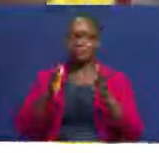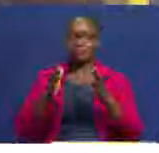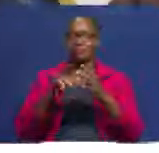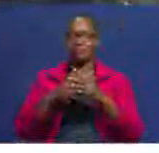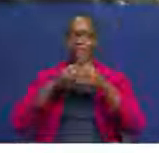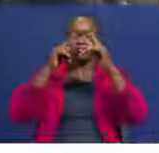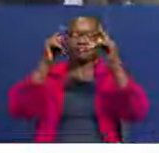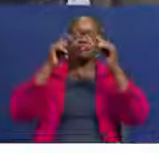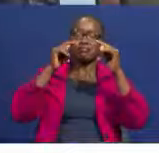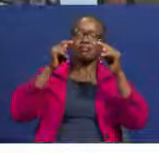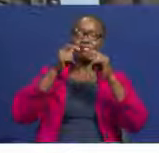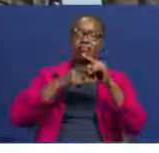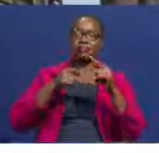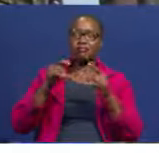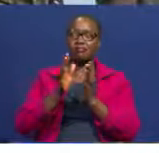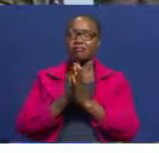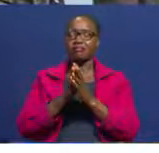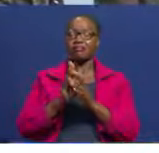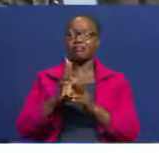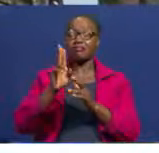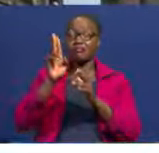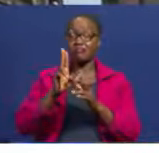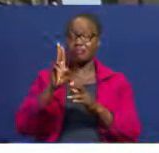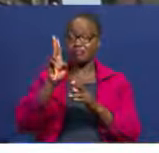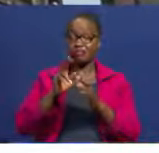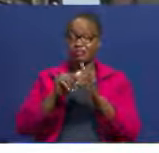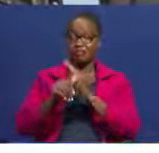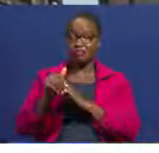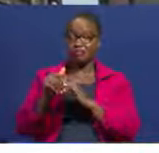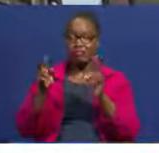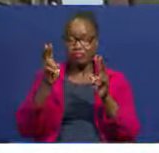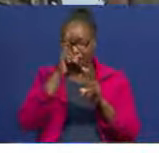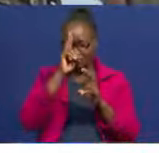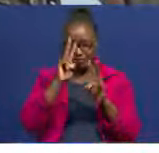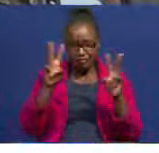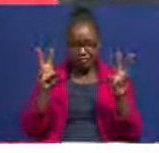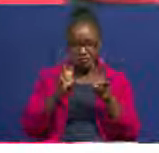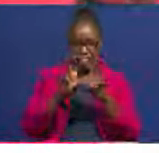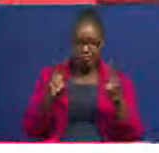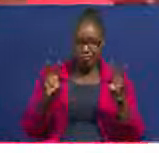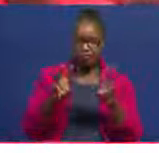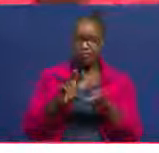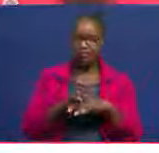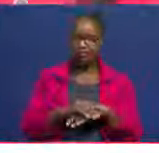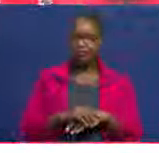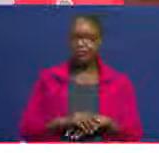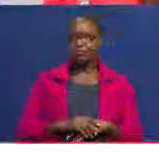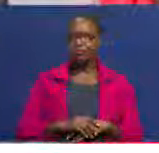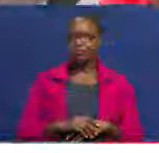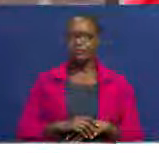lilianza maandamano kutoka bustani ya Uhuru chini ya uangalizi wa polisi.